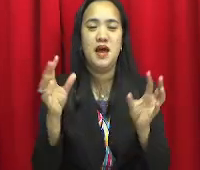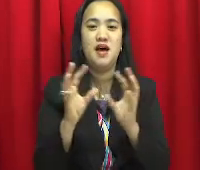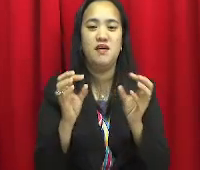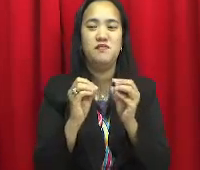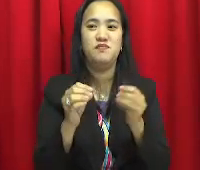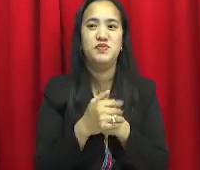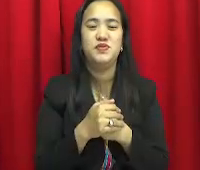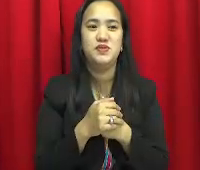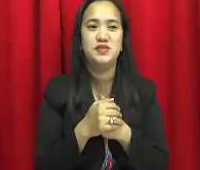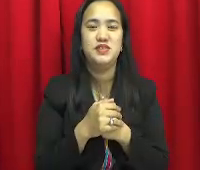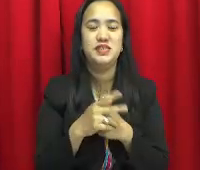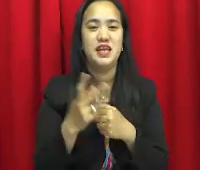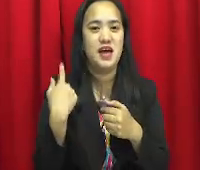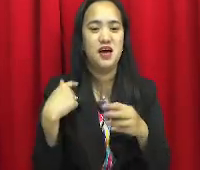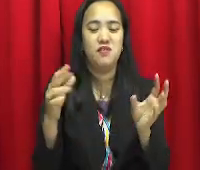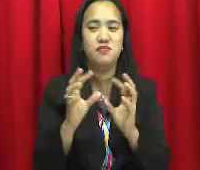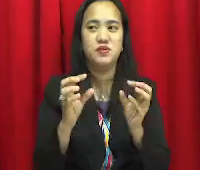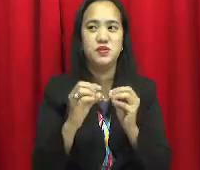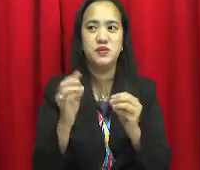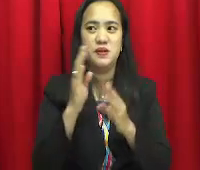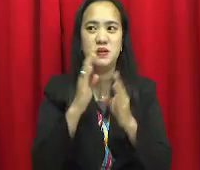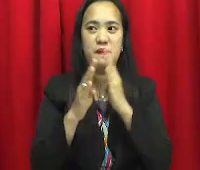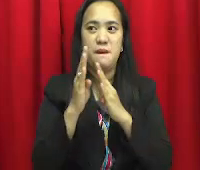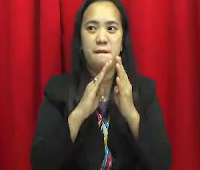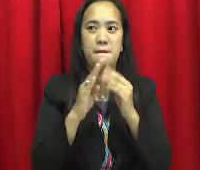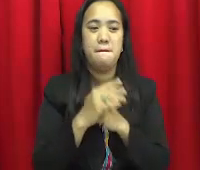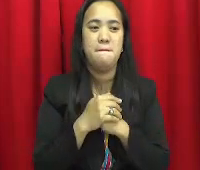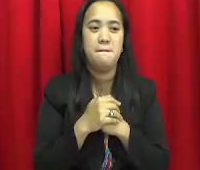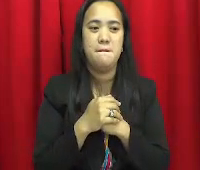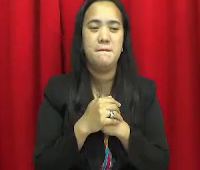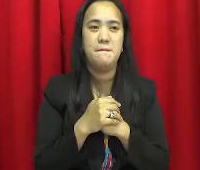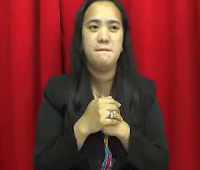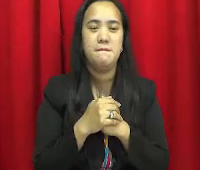maligtas. Totally hell.